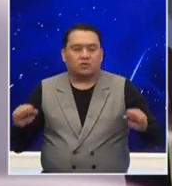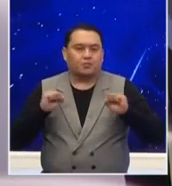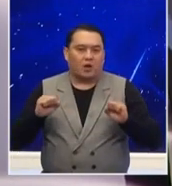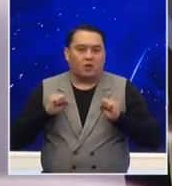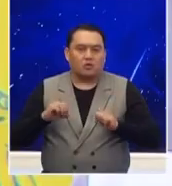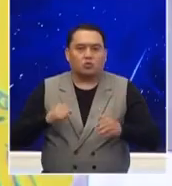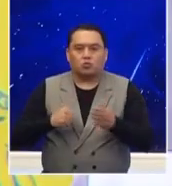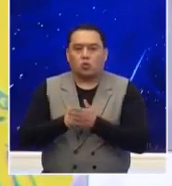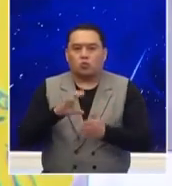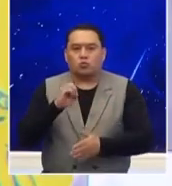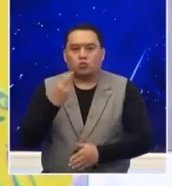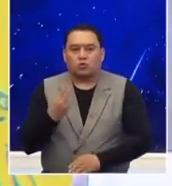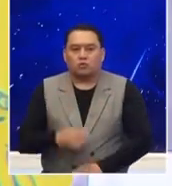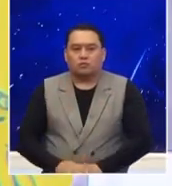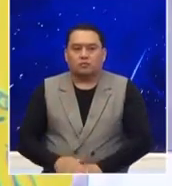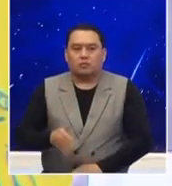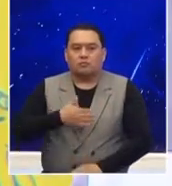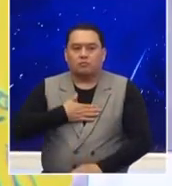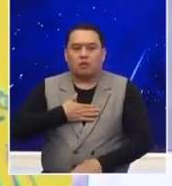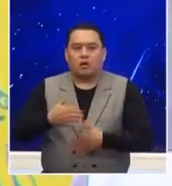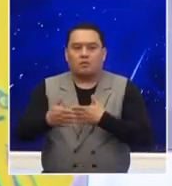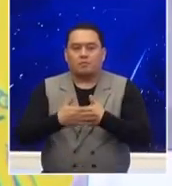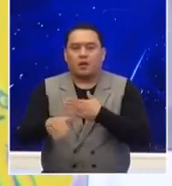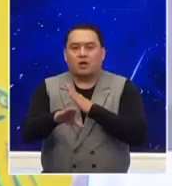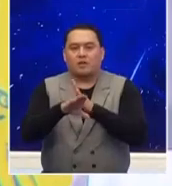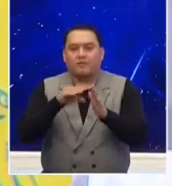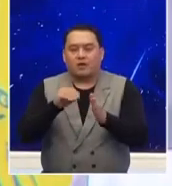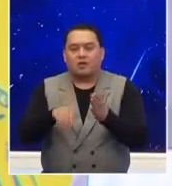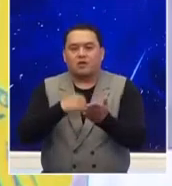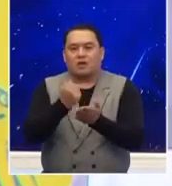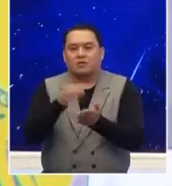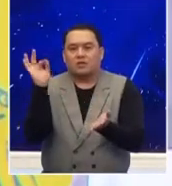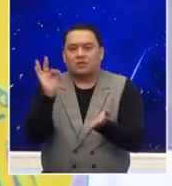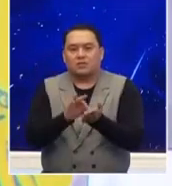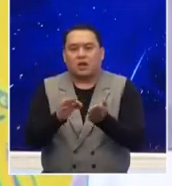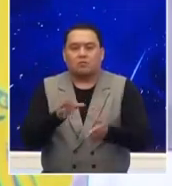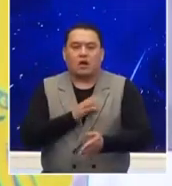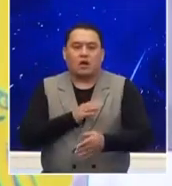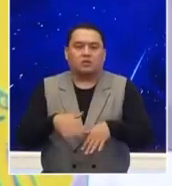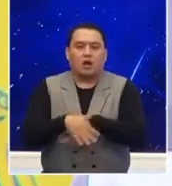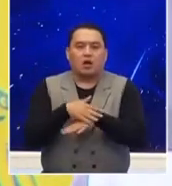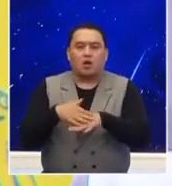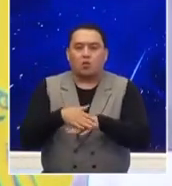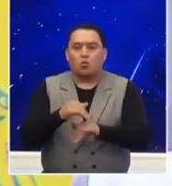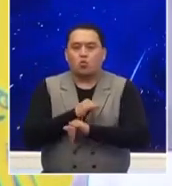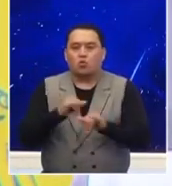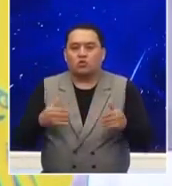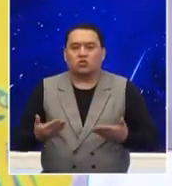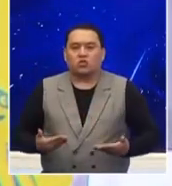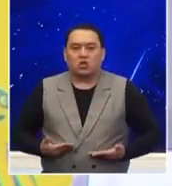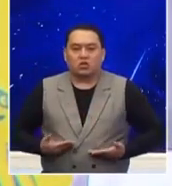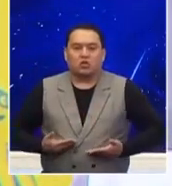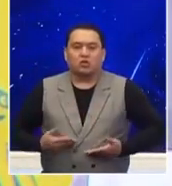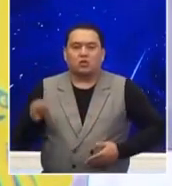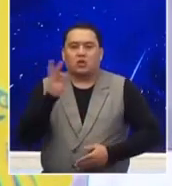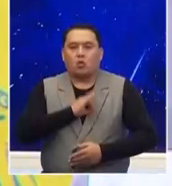до социальных. Моя предвыборная программа под названием «Главная цель богатства народа» направлена на повышение уровня жизни и